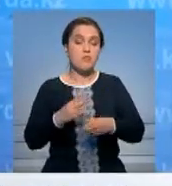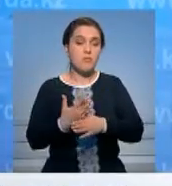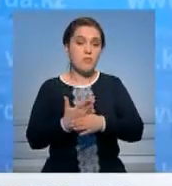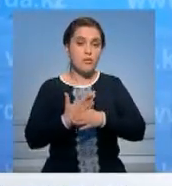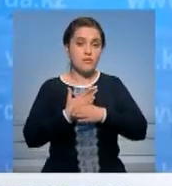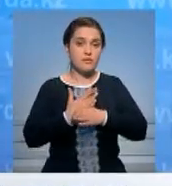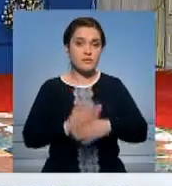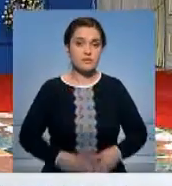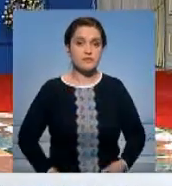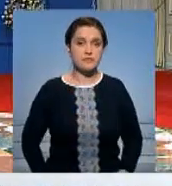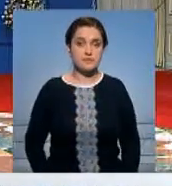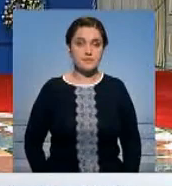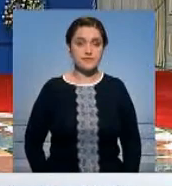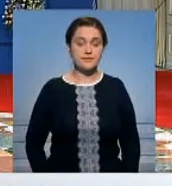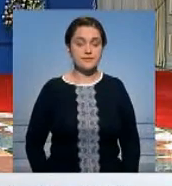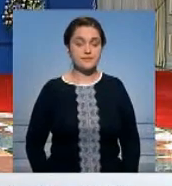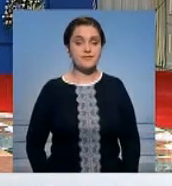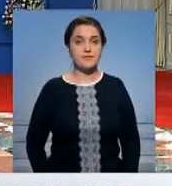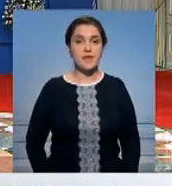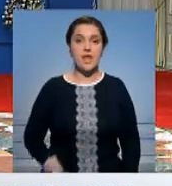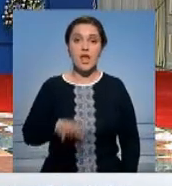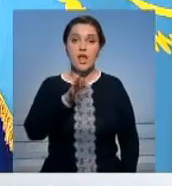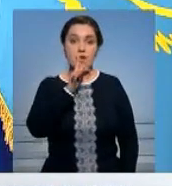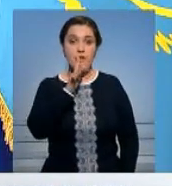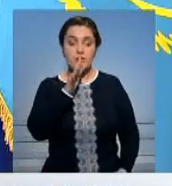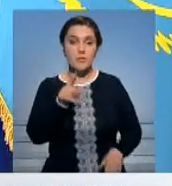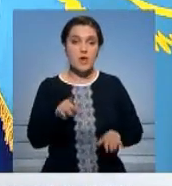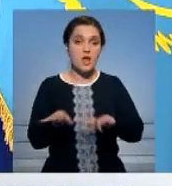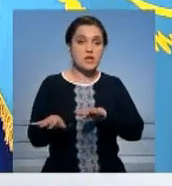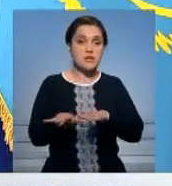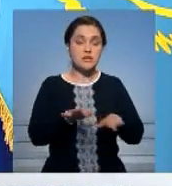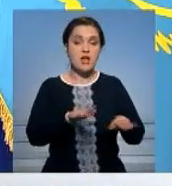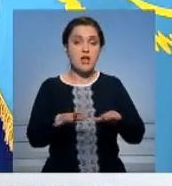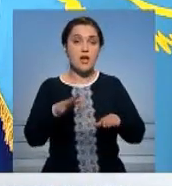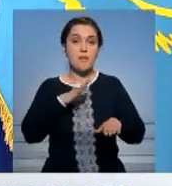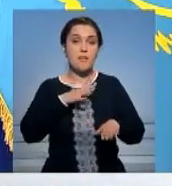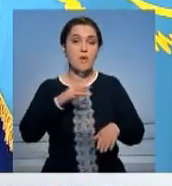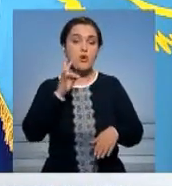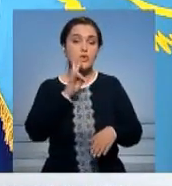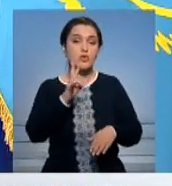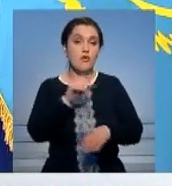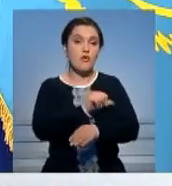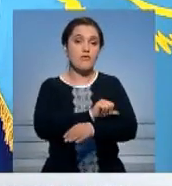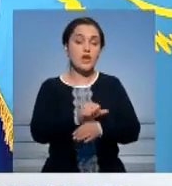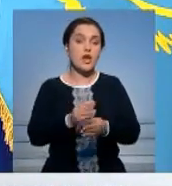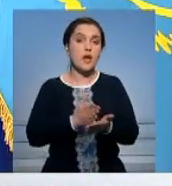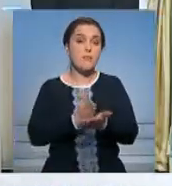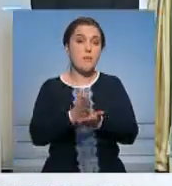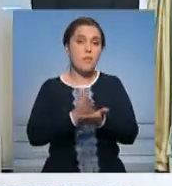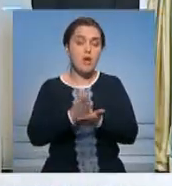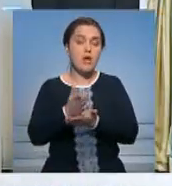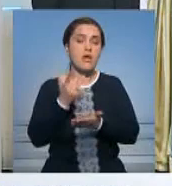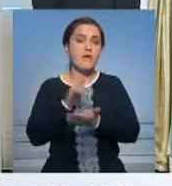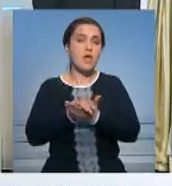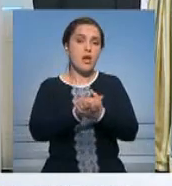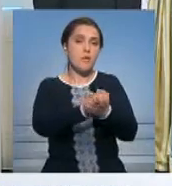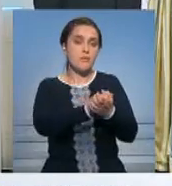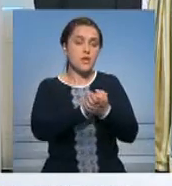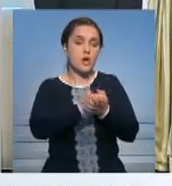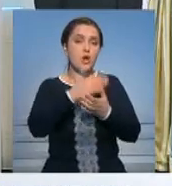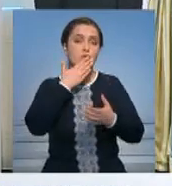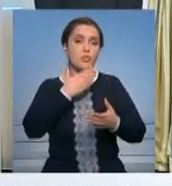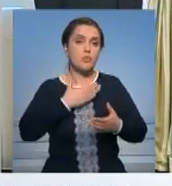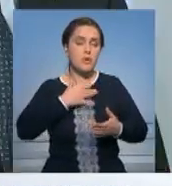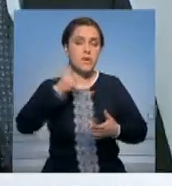помогут. Во время церемонии Нурсултан Назарбаев отметил, внешняя политика в стране была и остается миролюбивой и основанной на